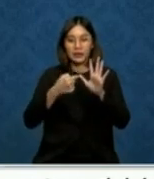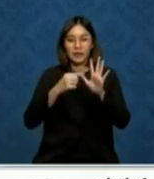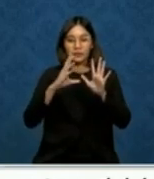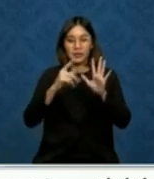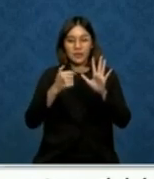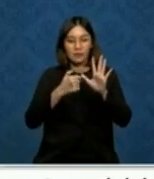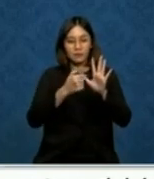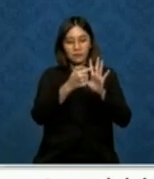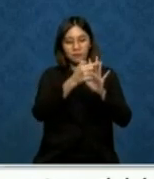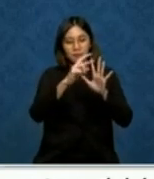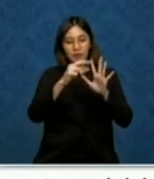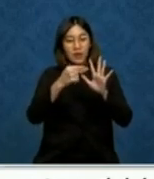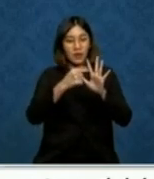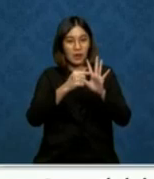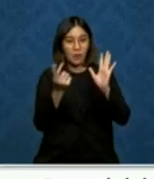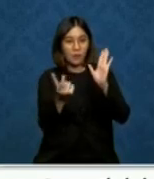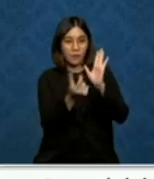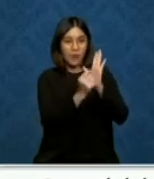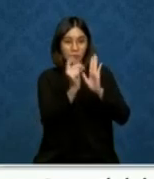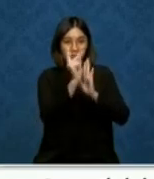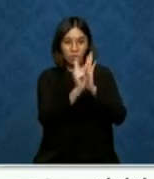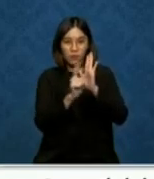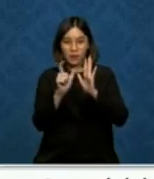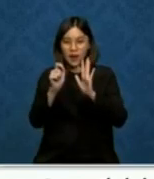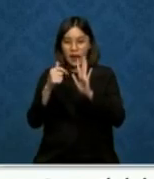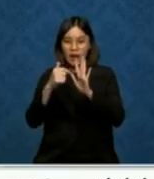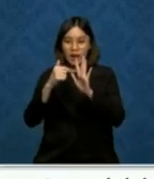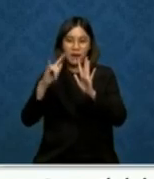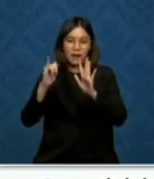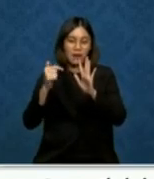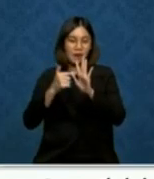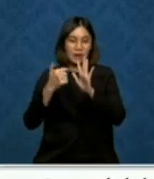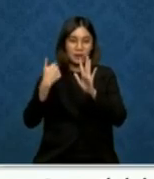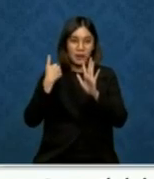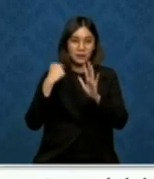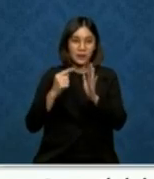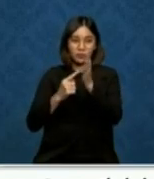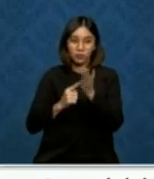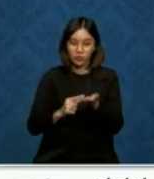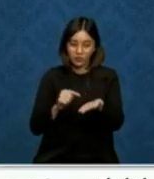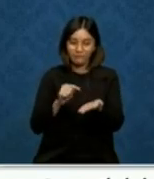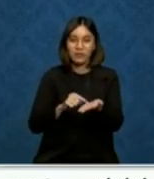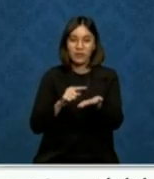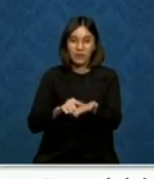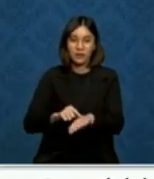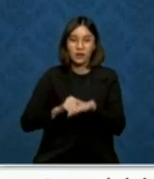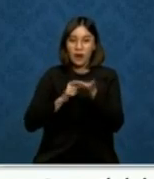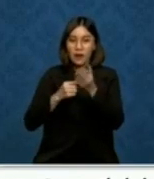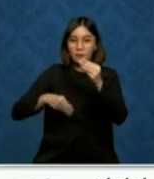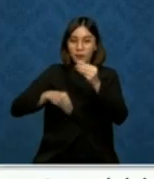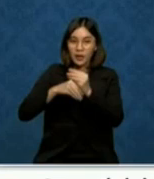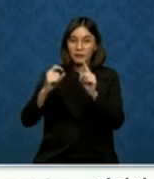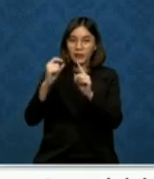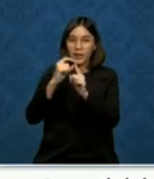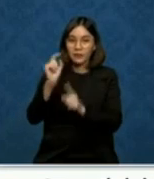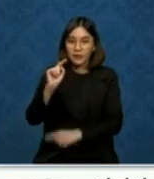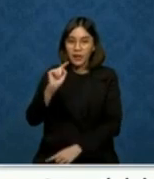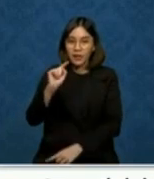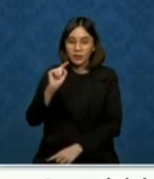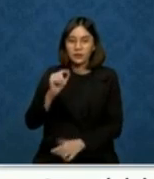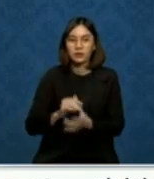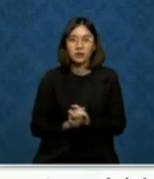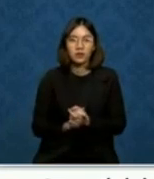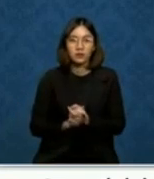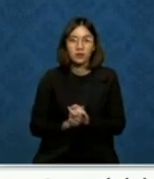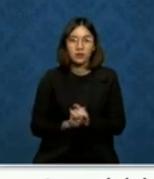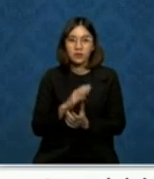ในประมวลกฎหมายอาญาแต่สิ่งทึ่งร่างนี้เสนอขึ้นมาก็คือเพิ่มเติมคำว่าการใช้